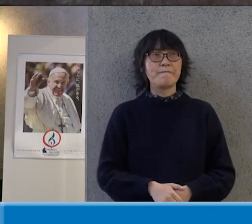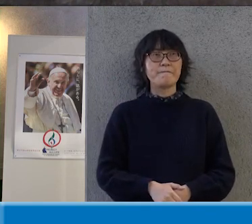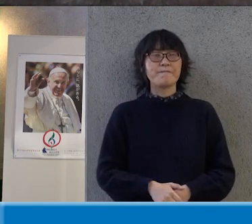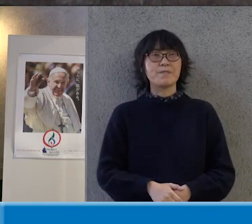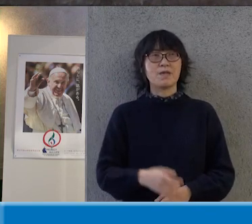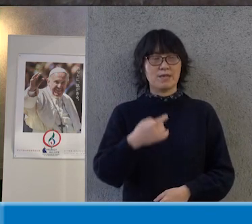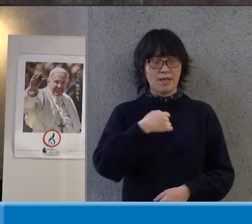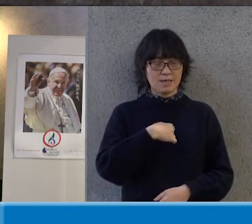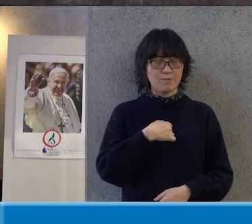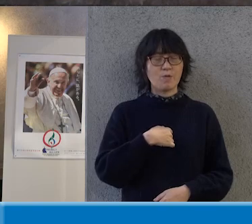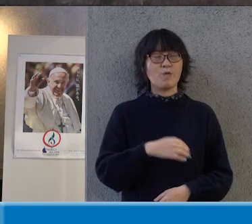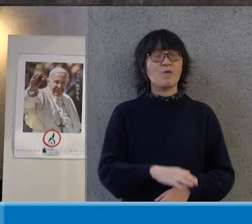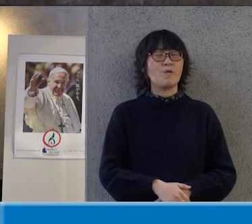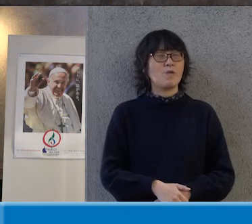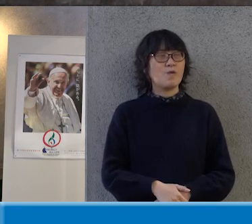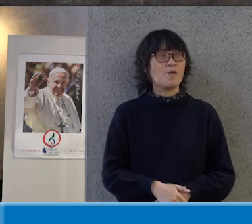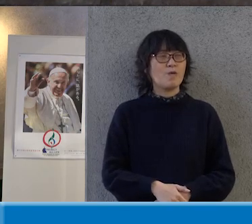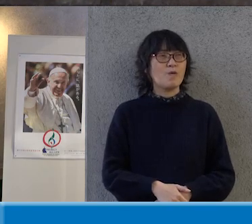私も